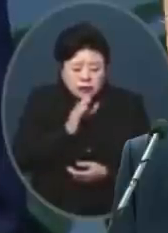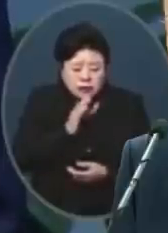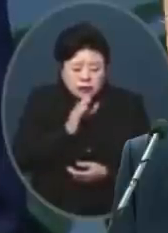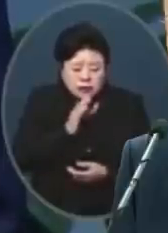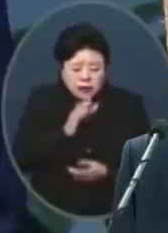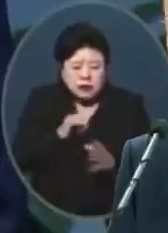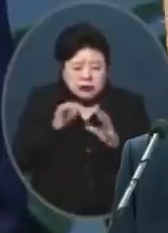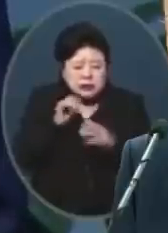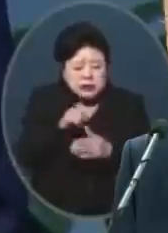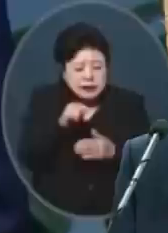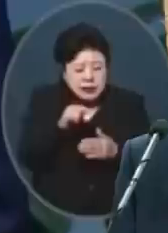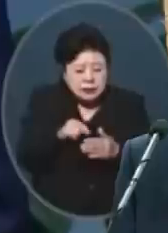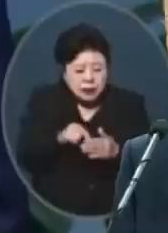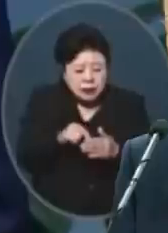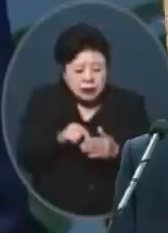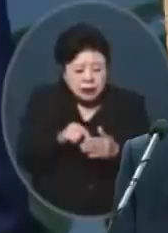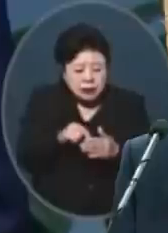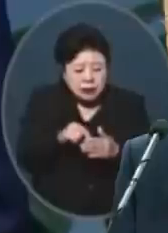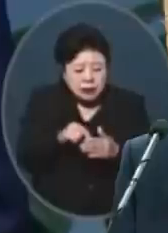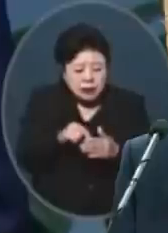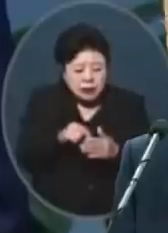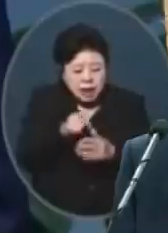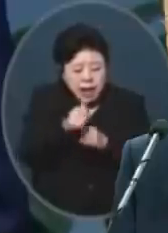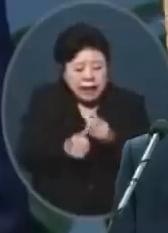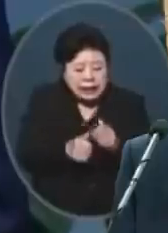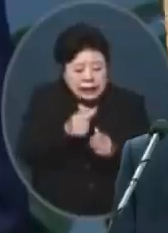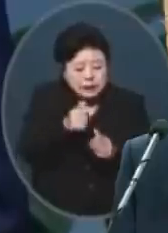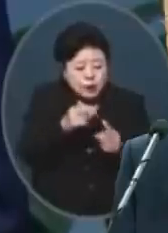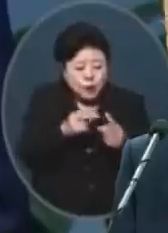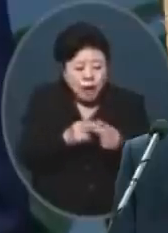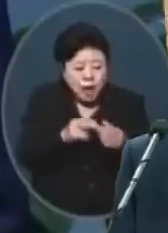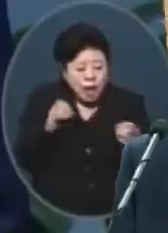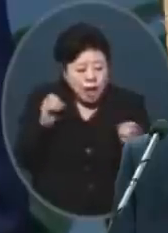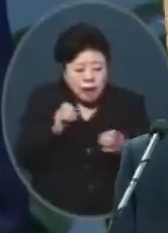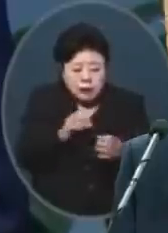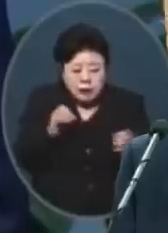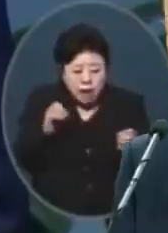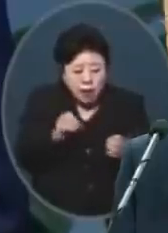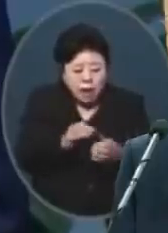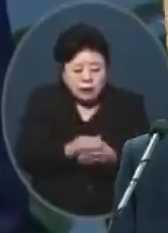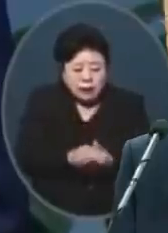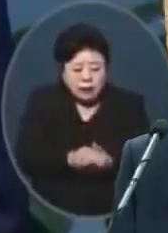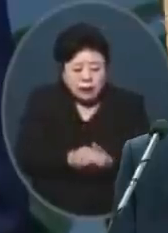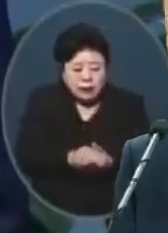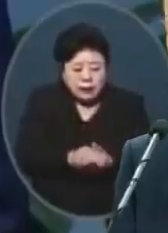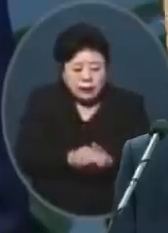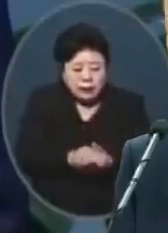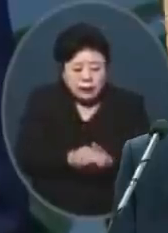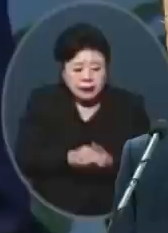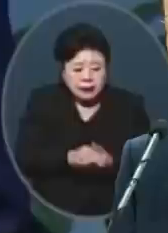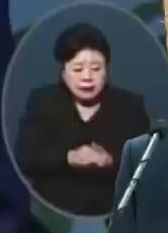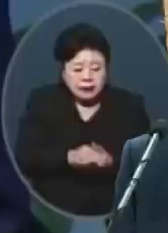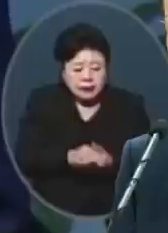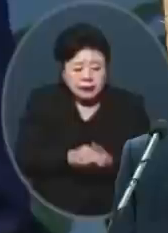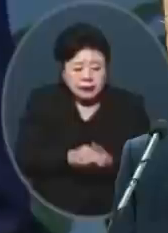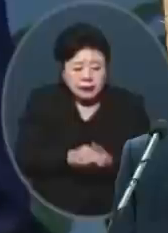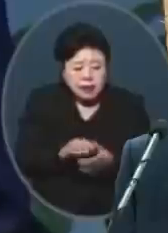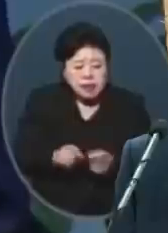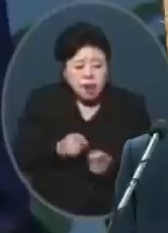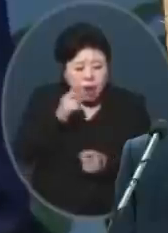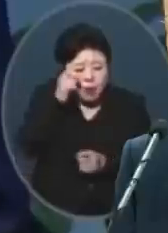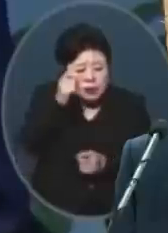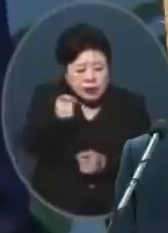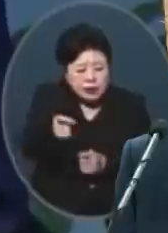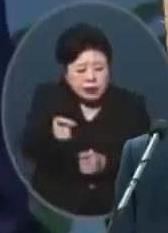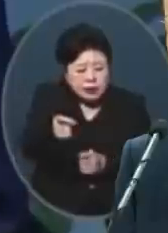이 세상에서 하나님과 대화를 할 수 있고 영원히